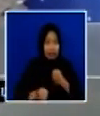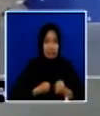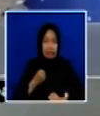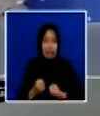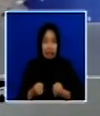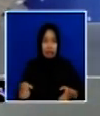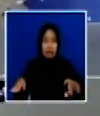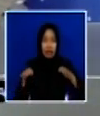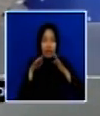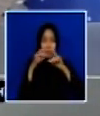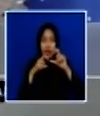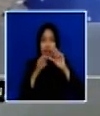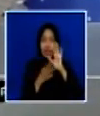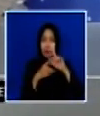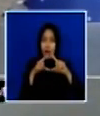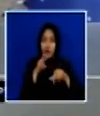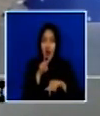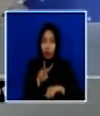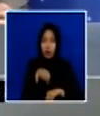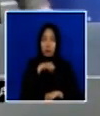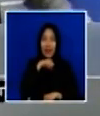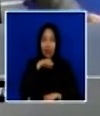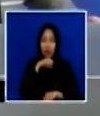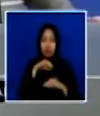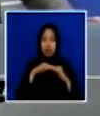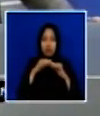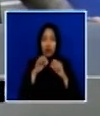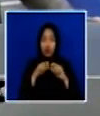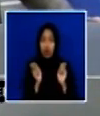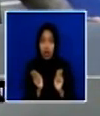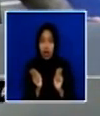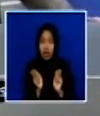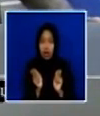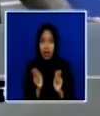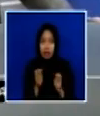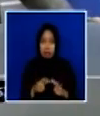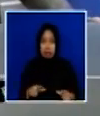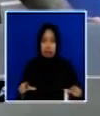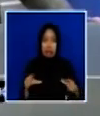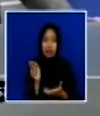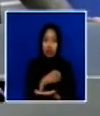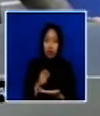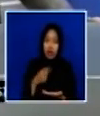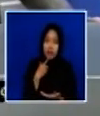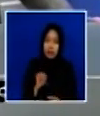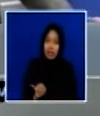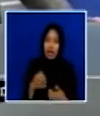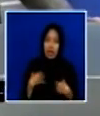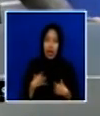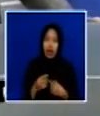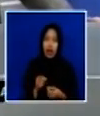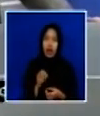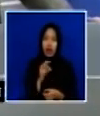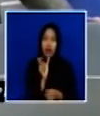ruang kelas sekolah SMA Negeri 2 Batu runtuh Selain itu lingkungan sekolah juga nampak ditumbuhi rumput liar layaknya bangunan